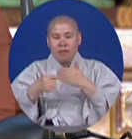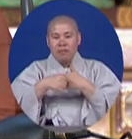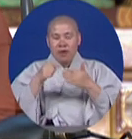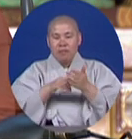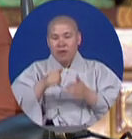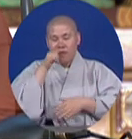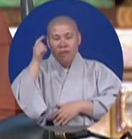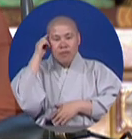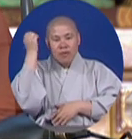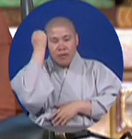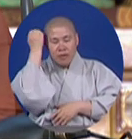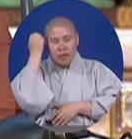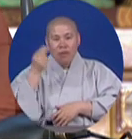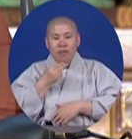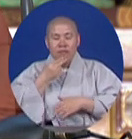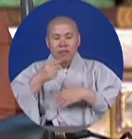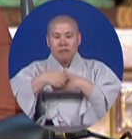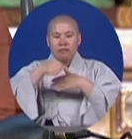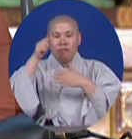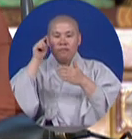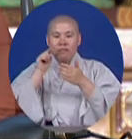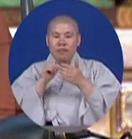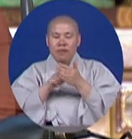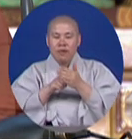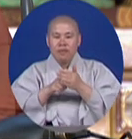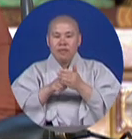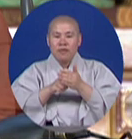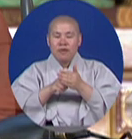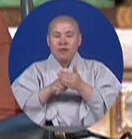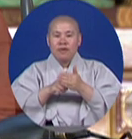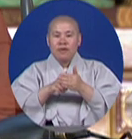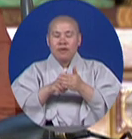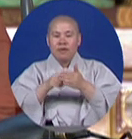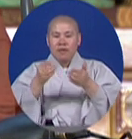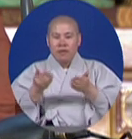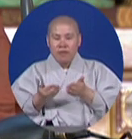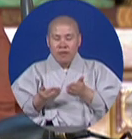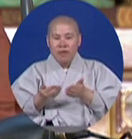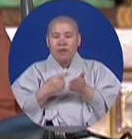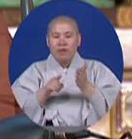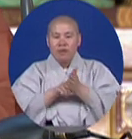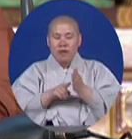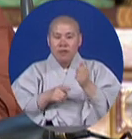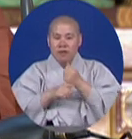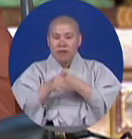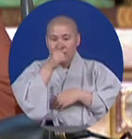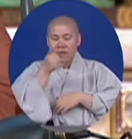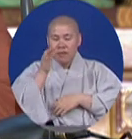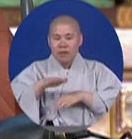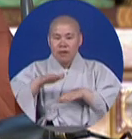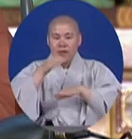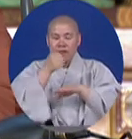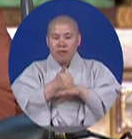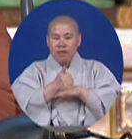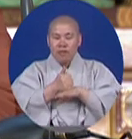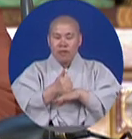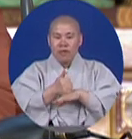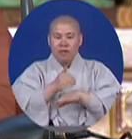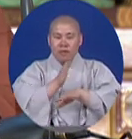번뇌 없는 마음을 이제 얻으려고 하는 그런 이제 뜻이 있었는데 나중에 가면